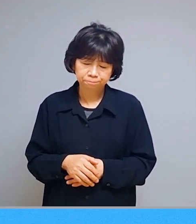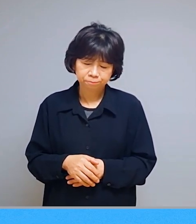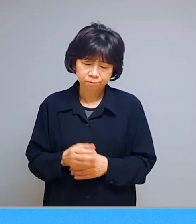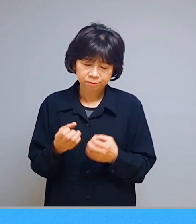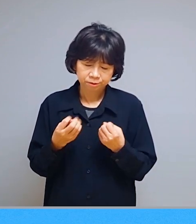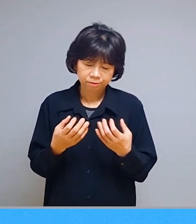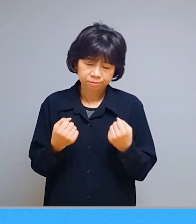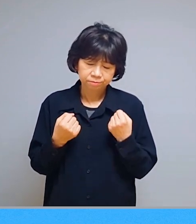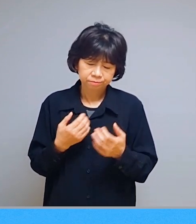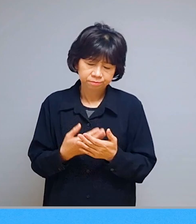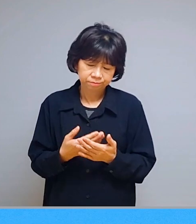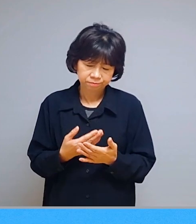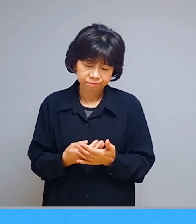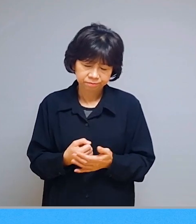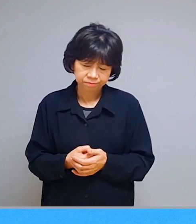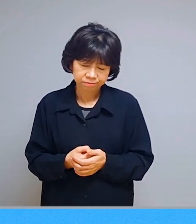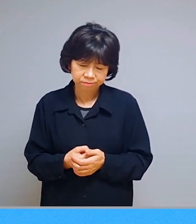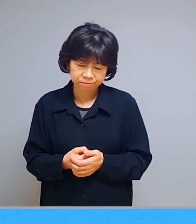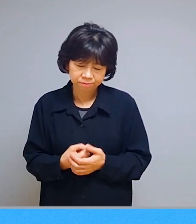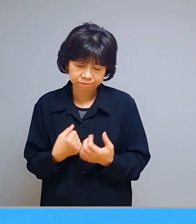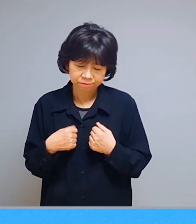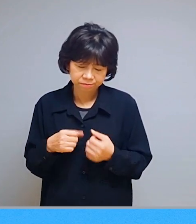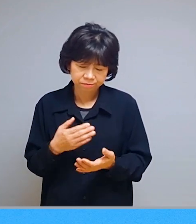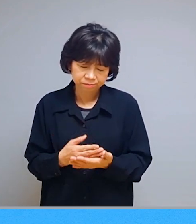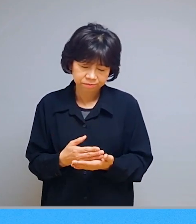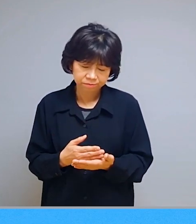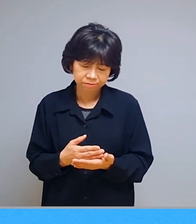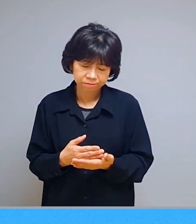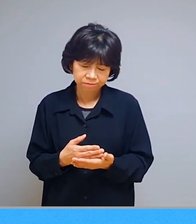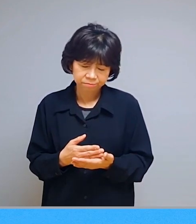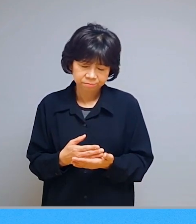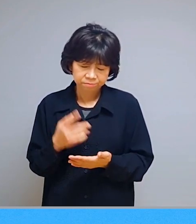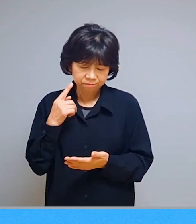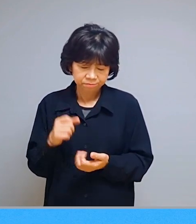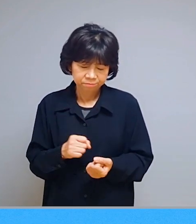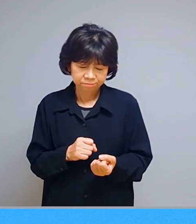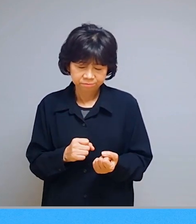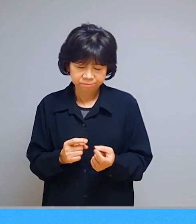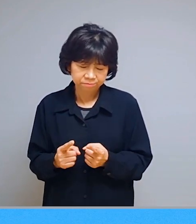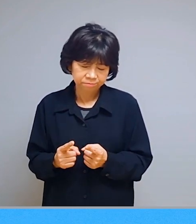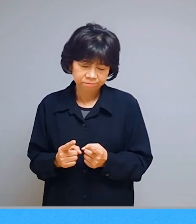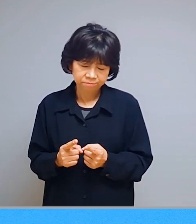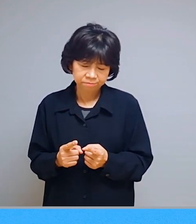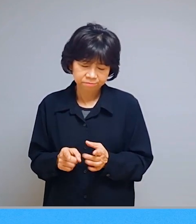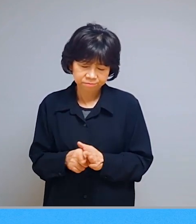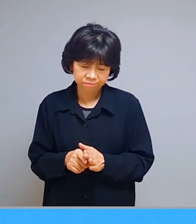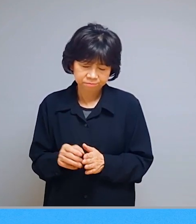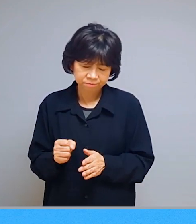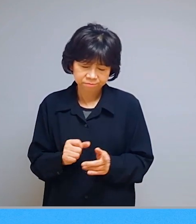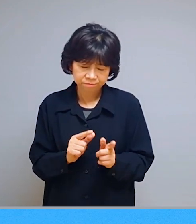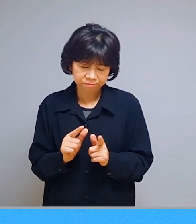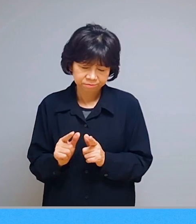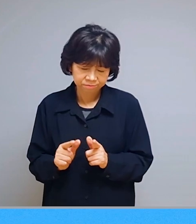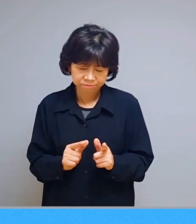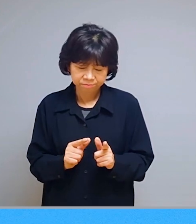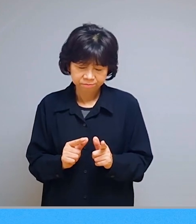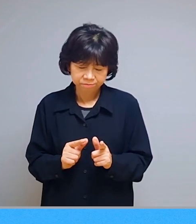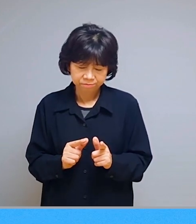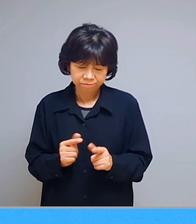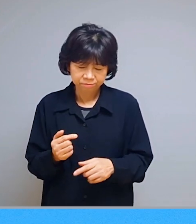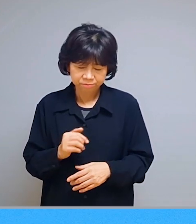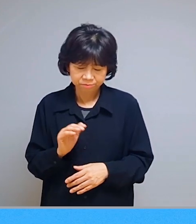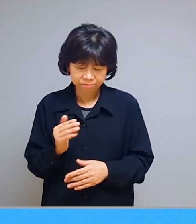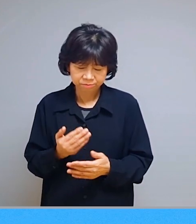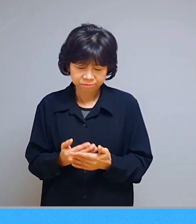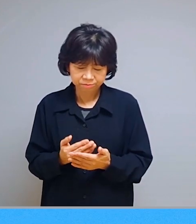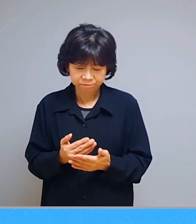새 힘을 얻게 하여 주시옵소서. 포기하지 말고 정신 똑바로 차려서 신앙으로 살아갈 수 있도록 우리 모두와 함께